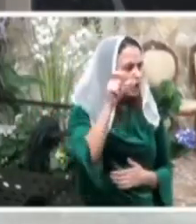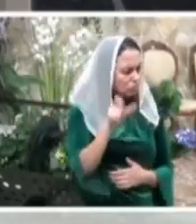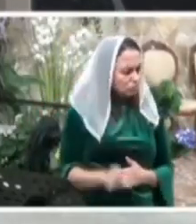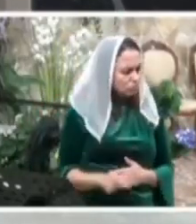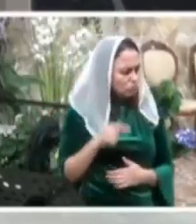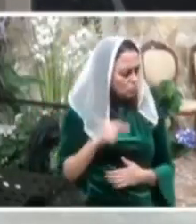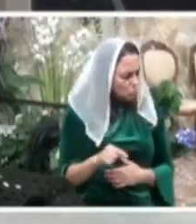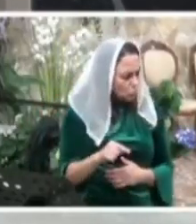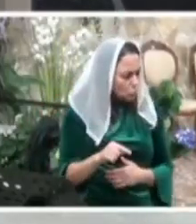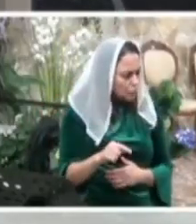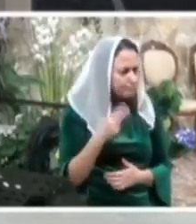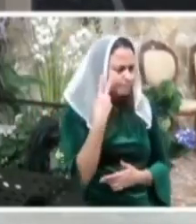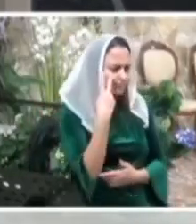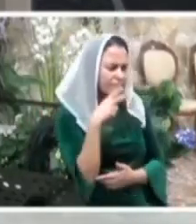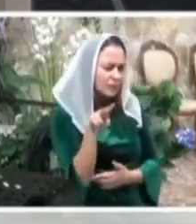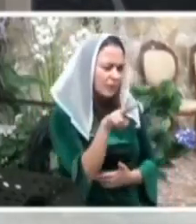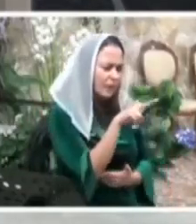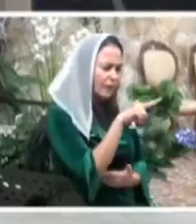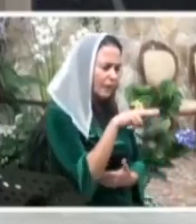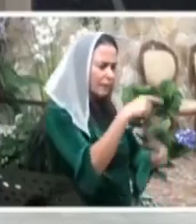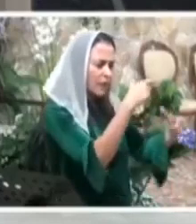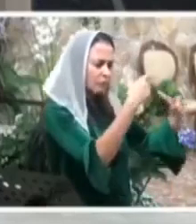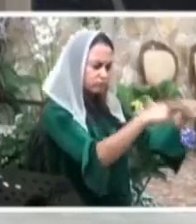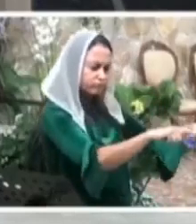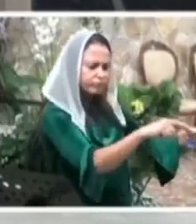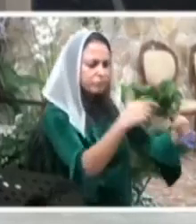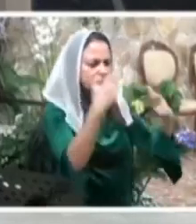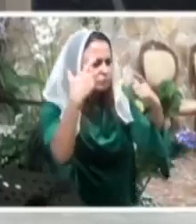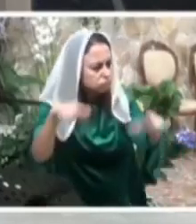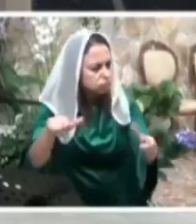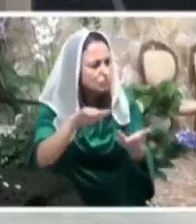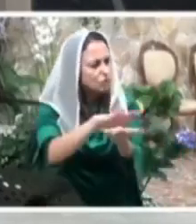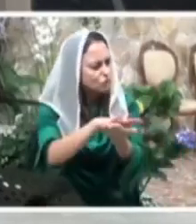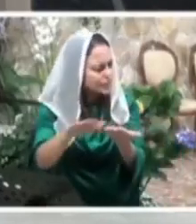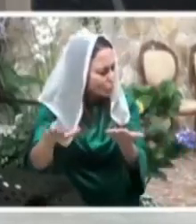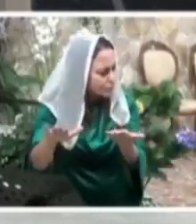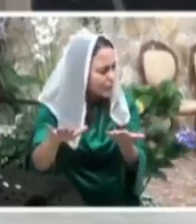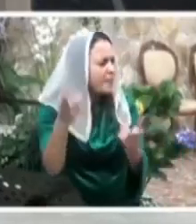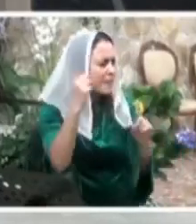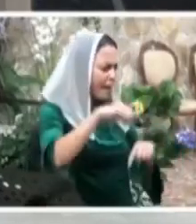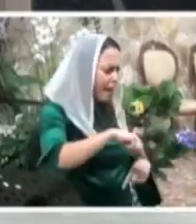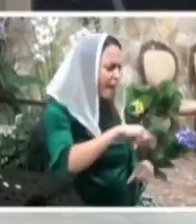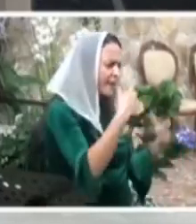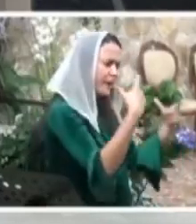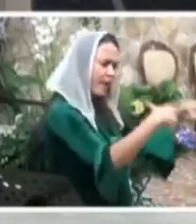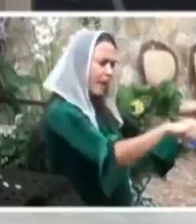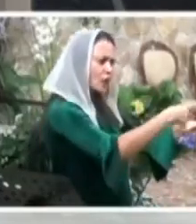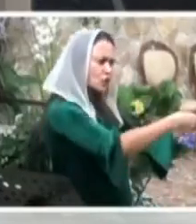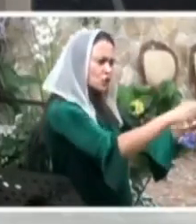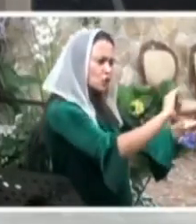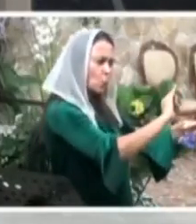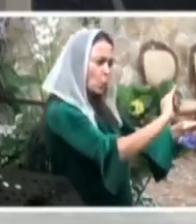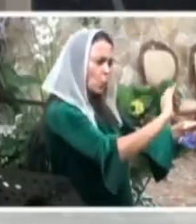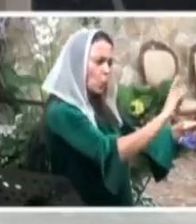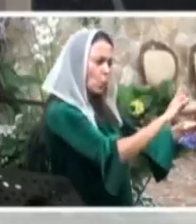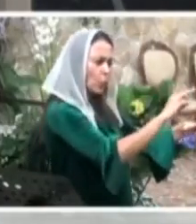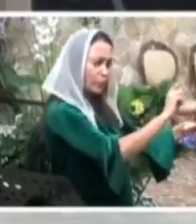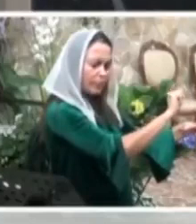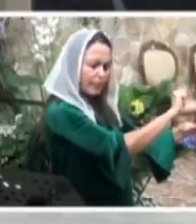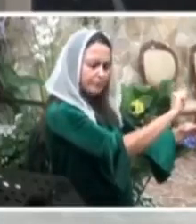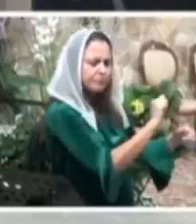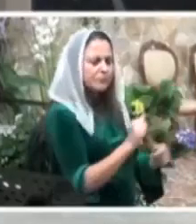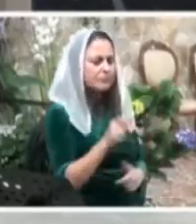osservava un po' l'andamento della città di Gerusalemme e ha notato in questo particolare testo